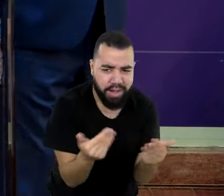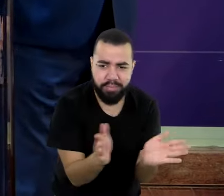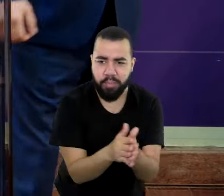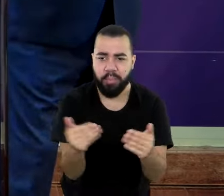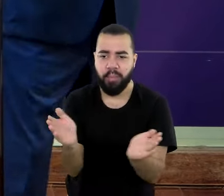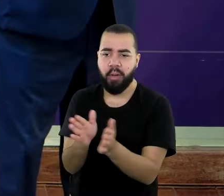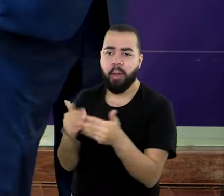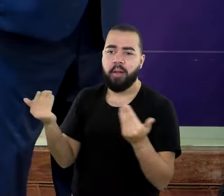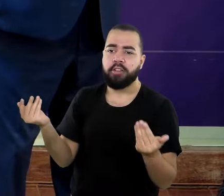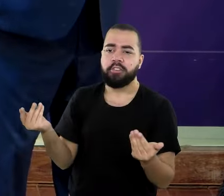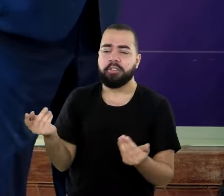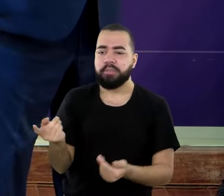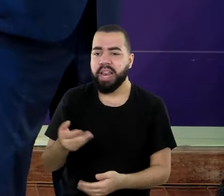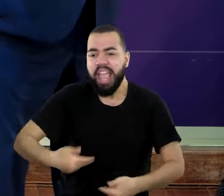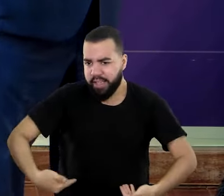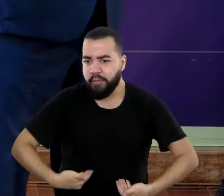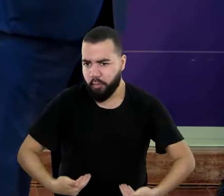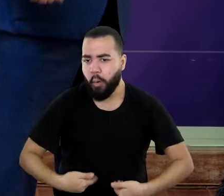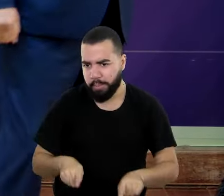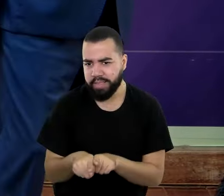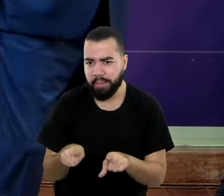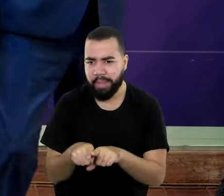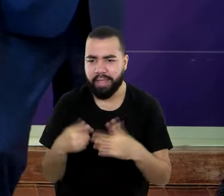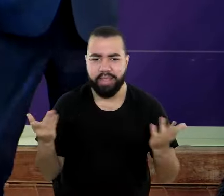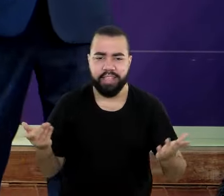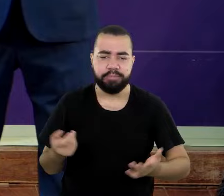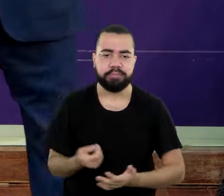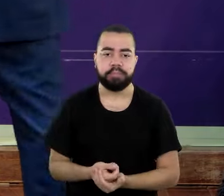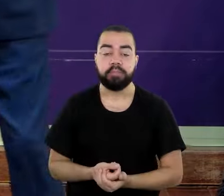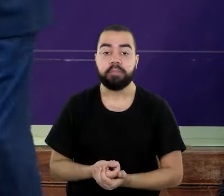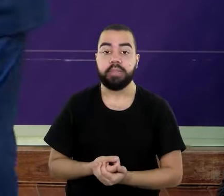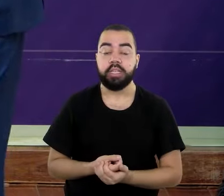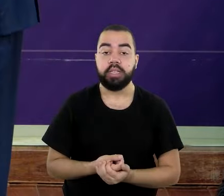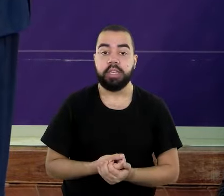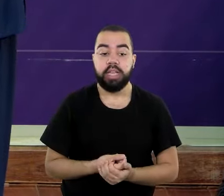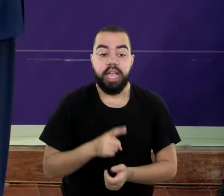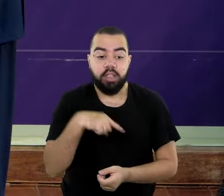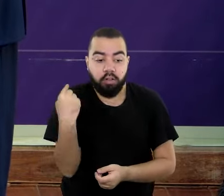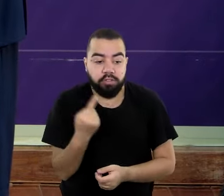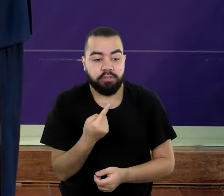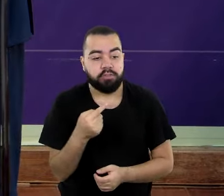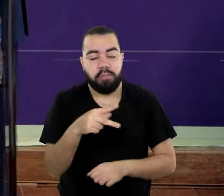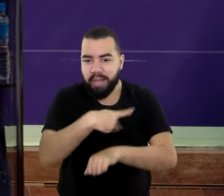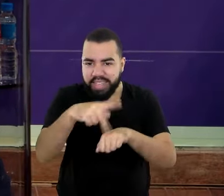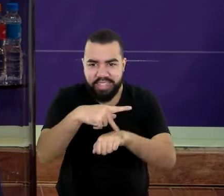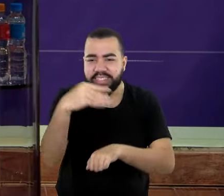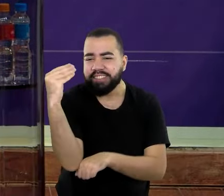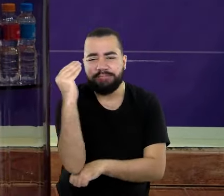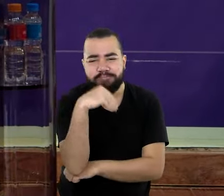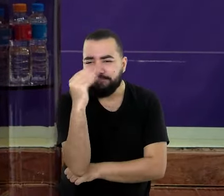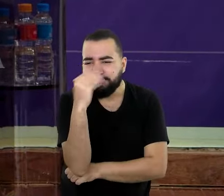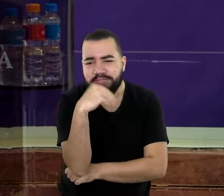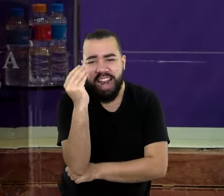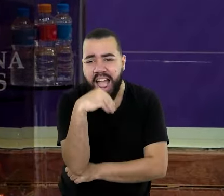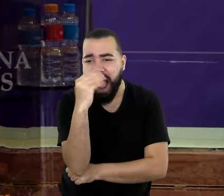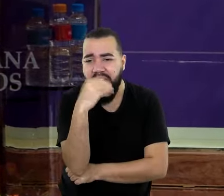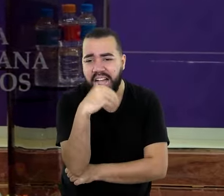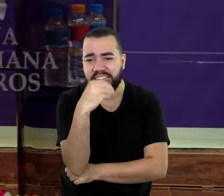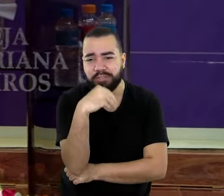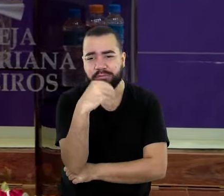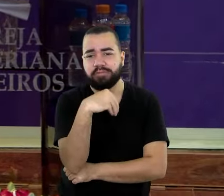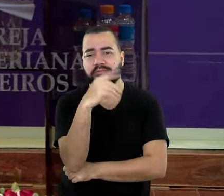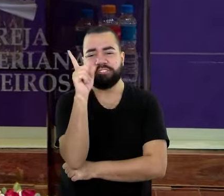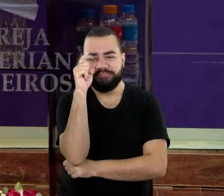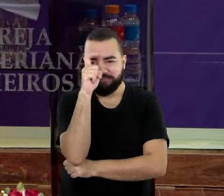fatores. 우리 시설이 너무나 열악합니다. E nosso sistema era muito precária. 사람들은 이